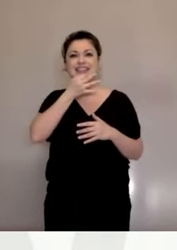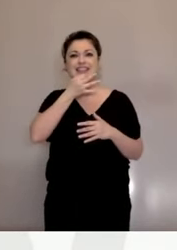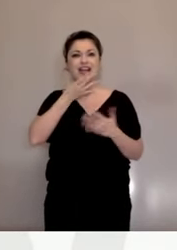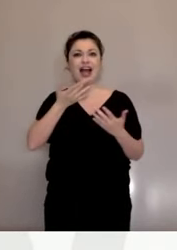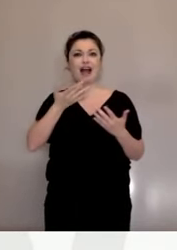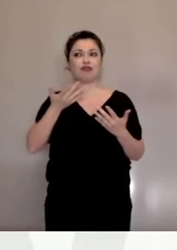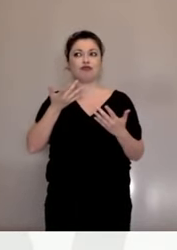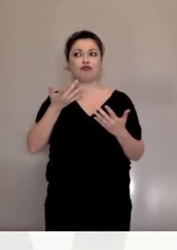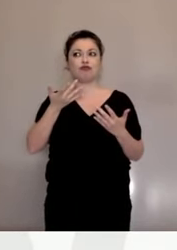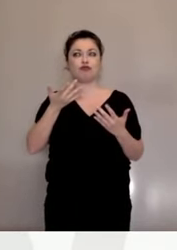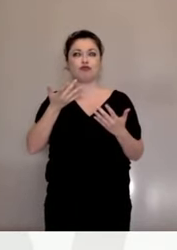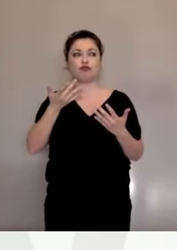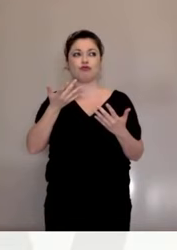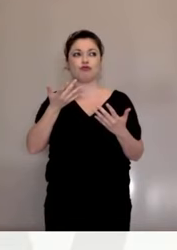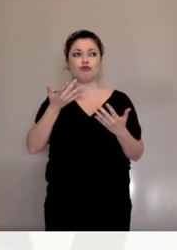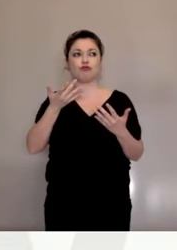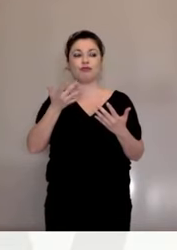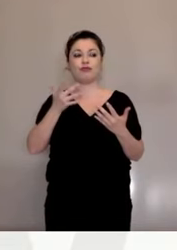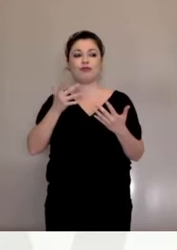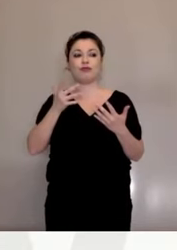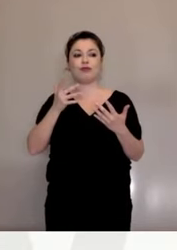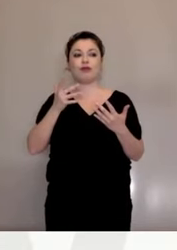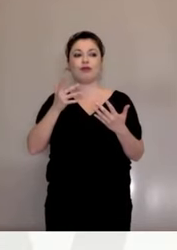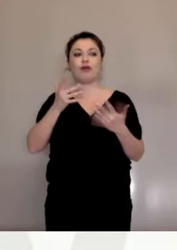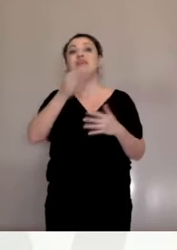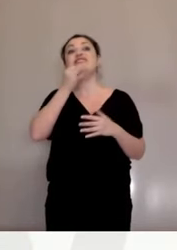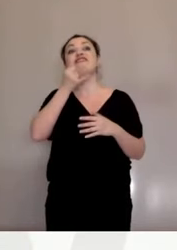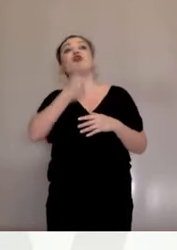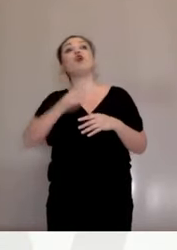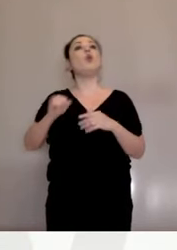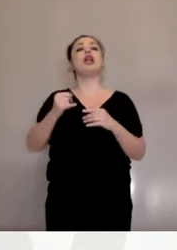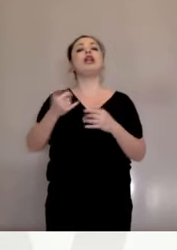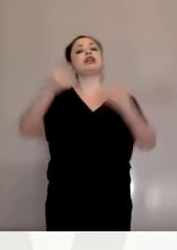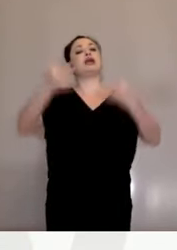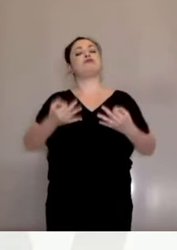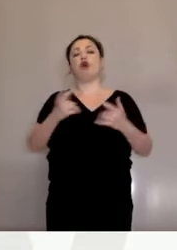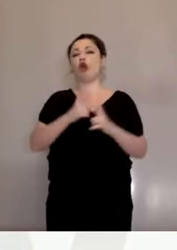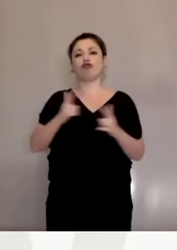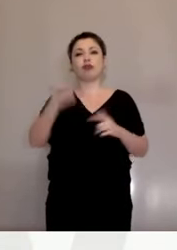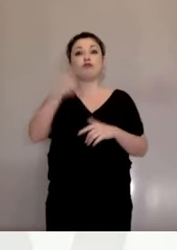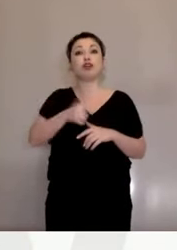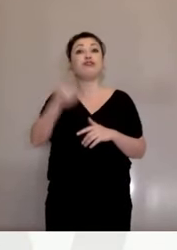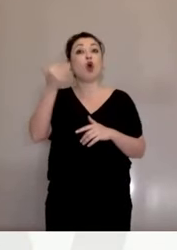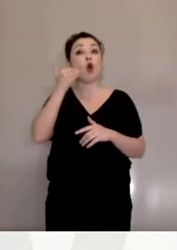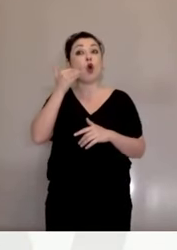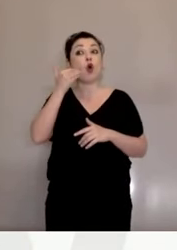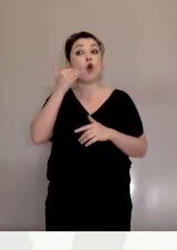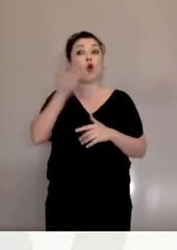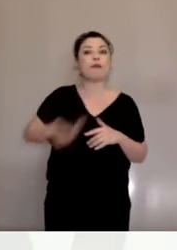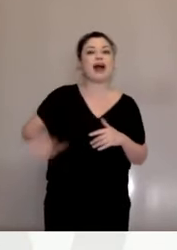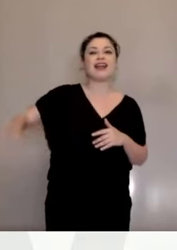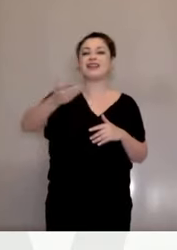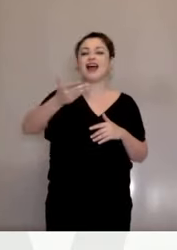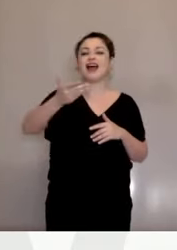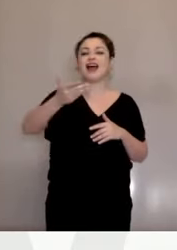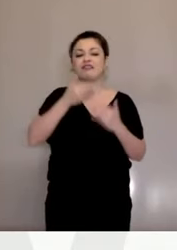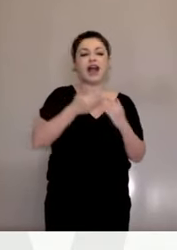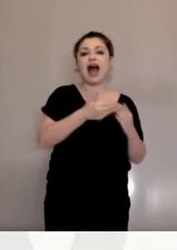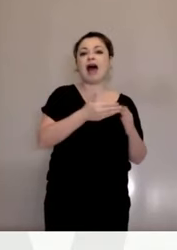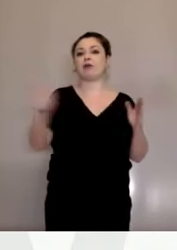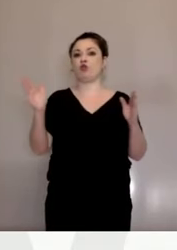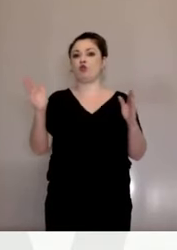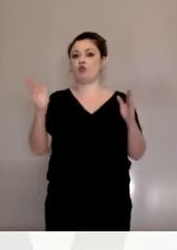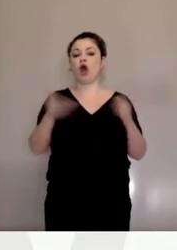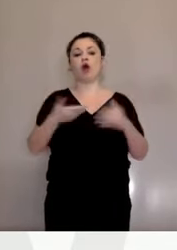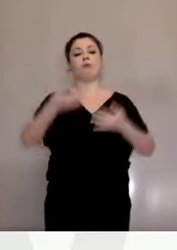neanche primo, neanche ultimo, perché l'umanità è apertura